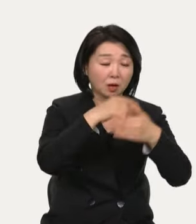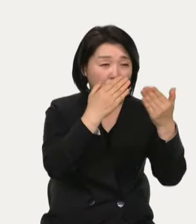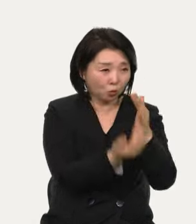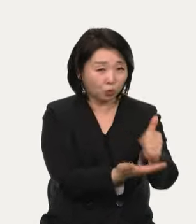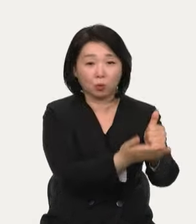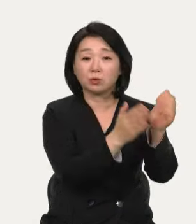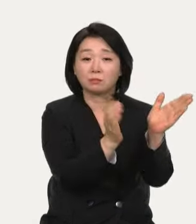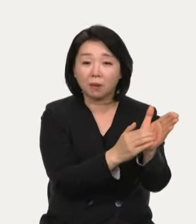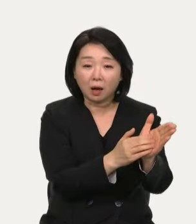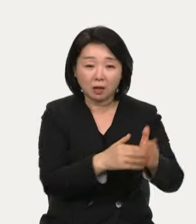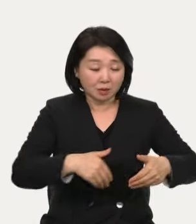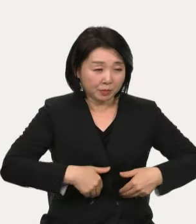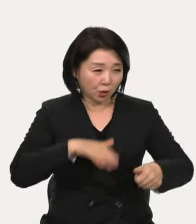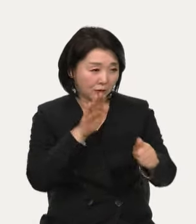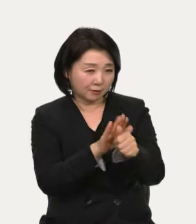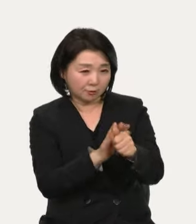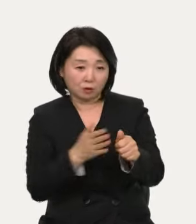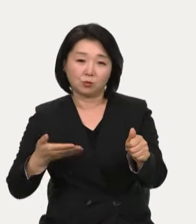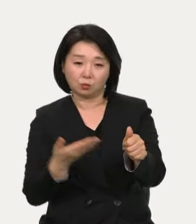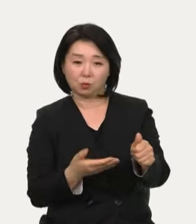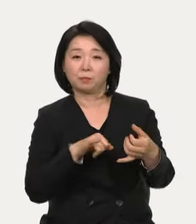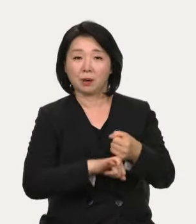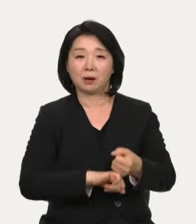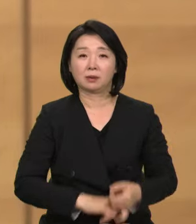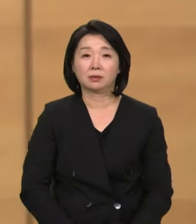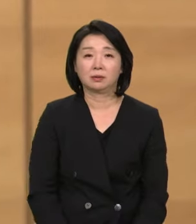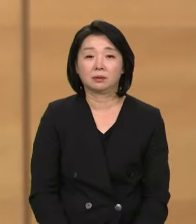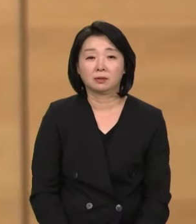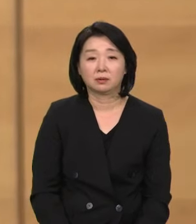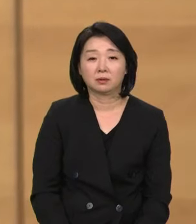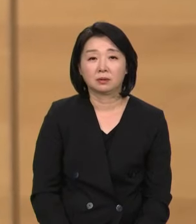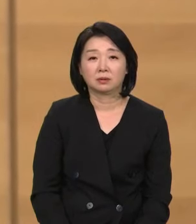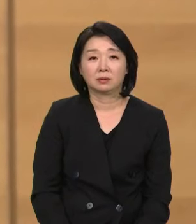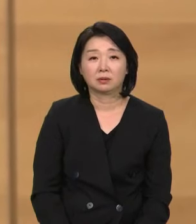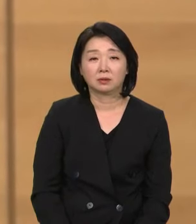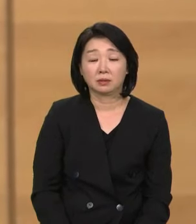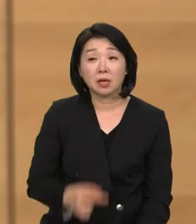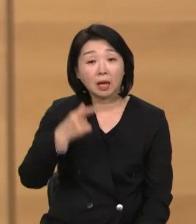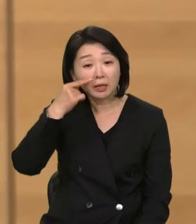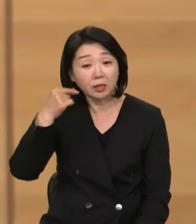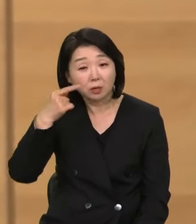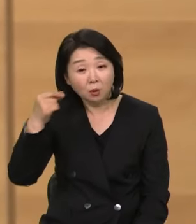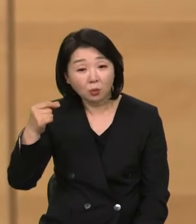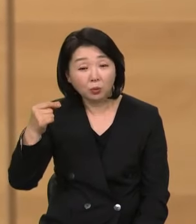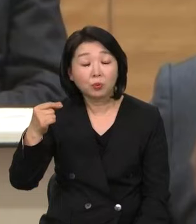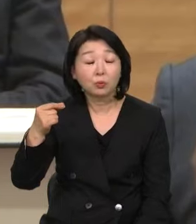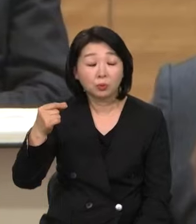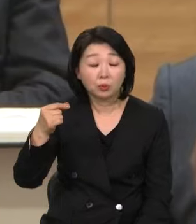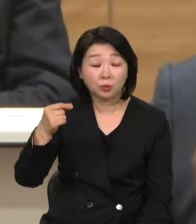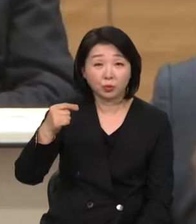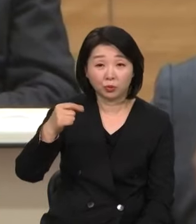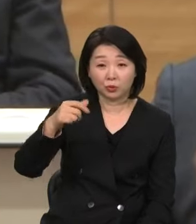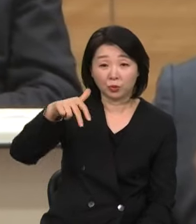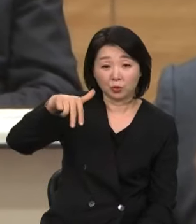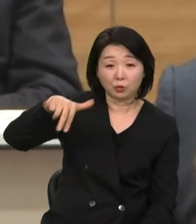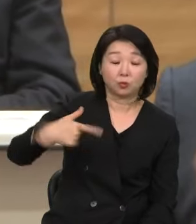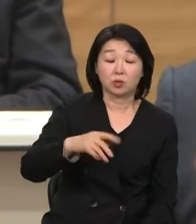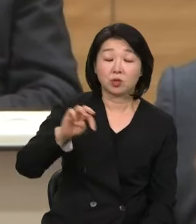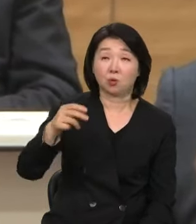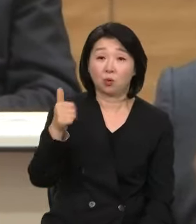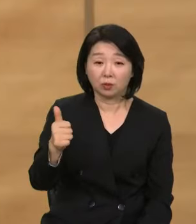존중해 필요한 지원을 제공하겠다고 만 했습니다 이런 가운데 일본 누카가 쿠시로 중의원 의장과